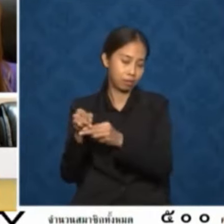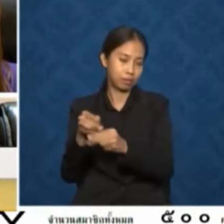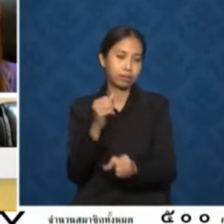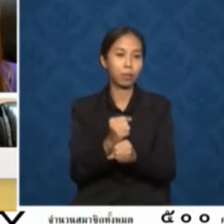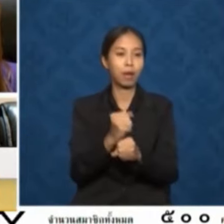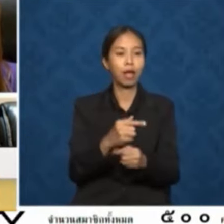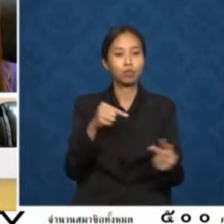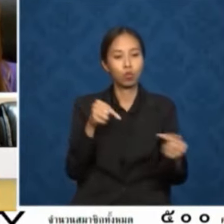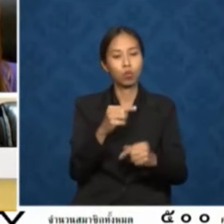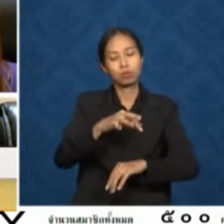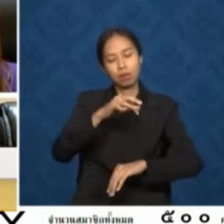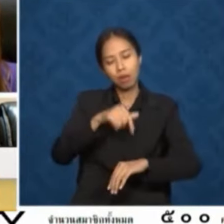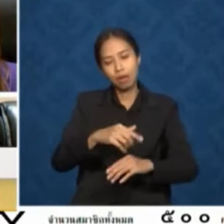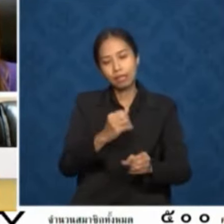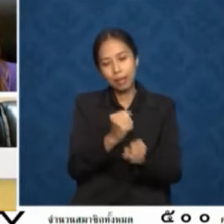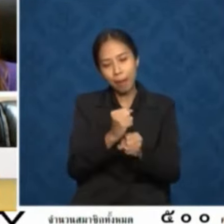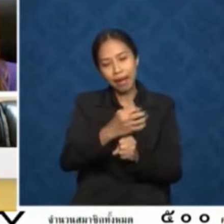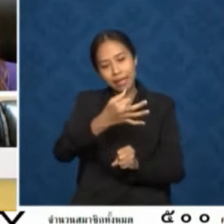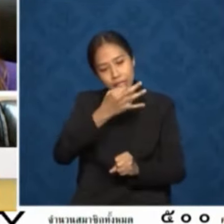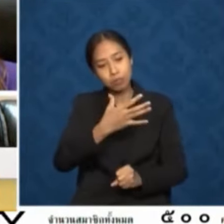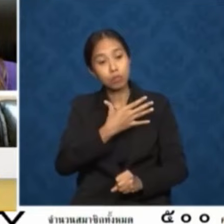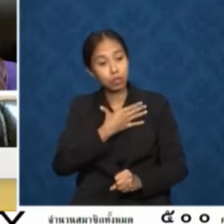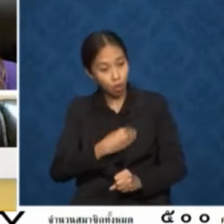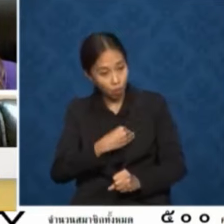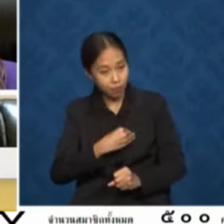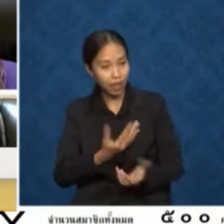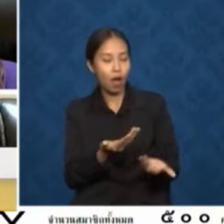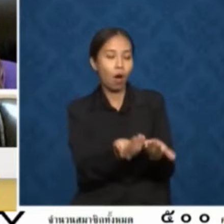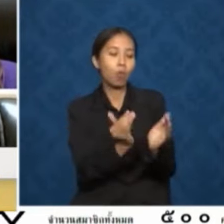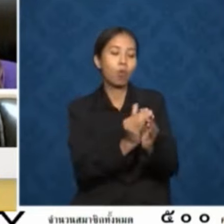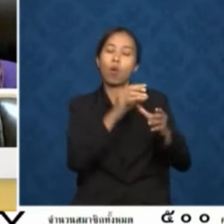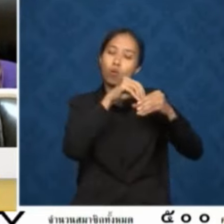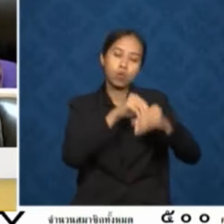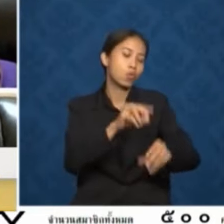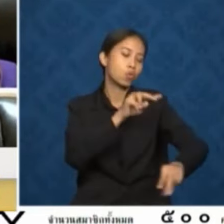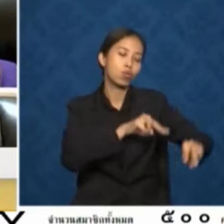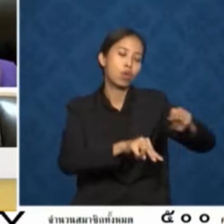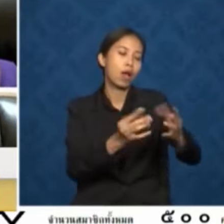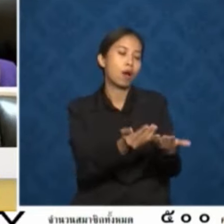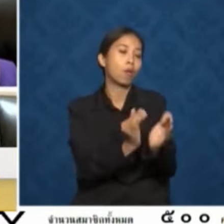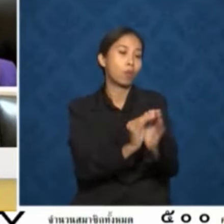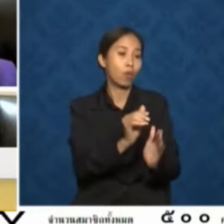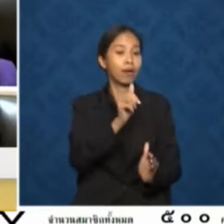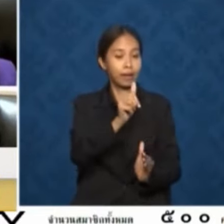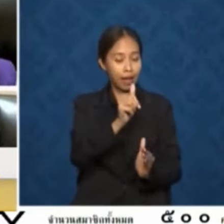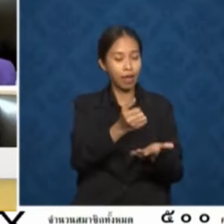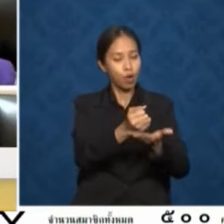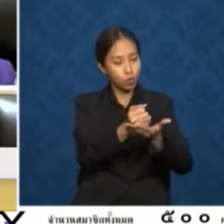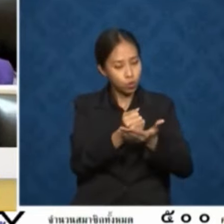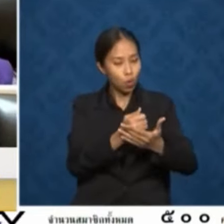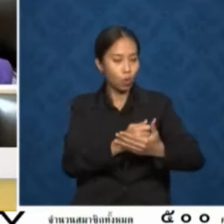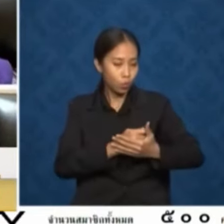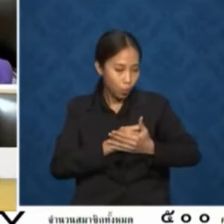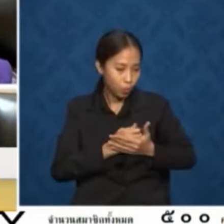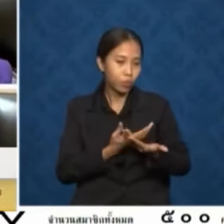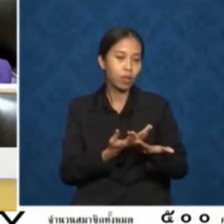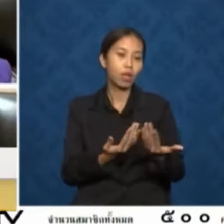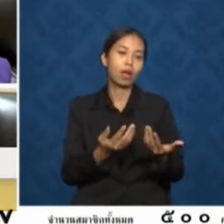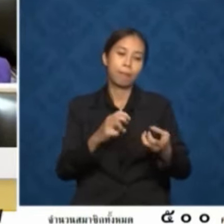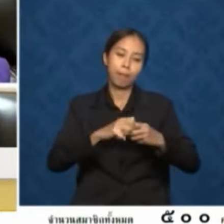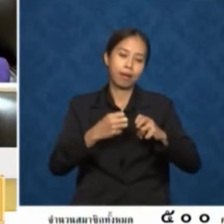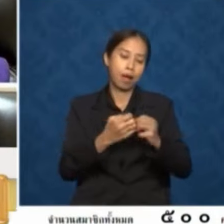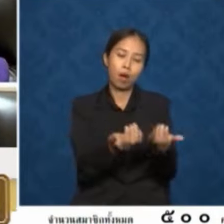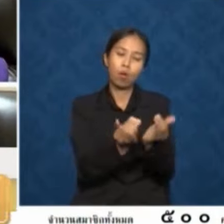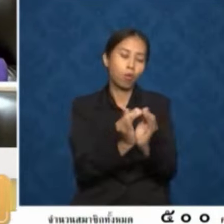บได้ดูแลคุณพ่อคุณแม่และครอบครัวเกิดความอบอุ่นไม่มีปัญหาทางคร